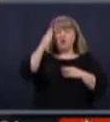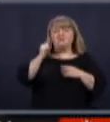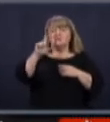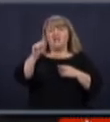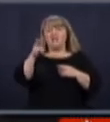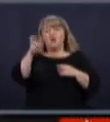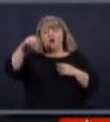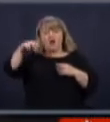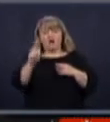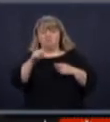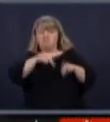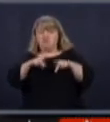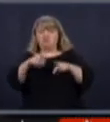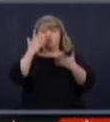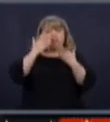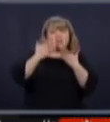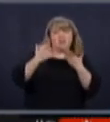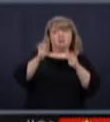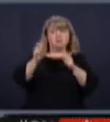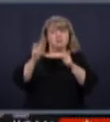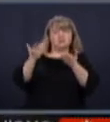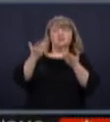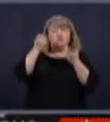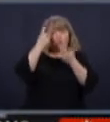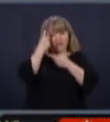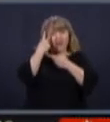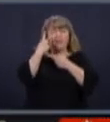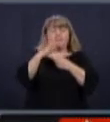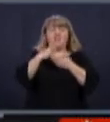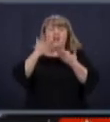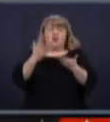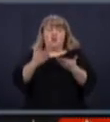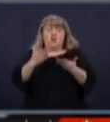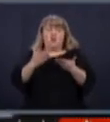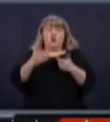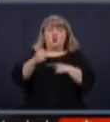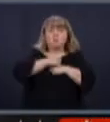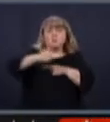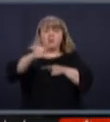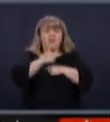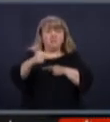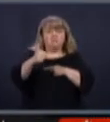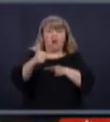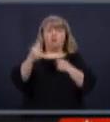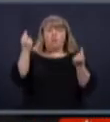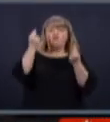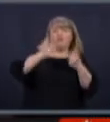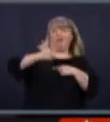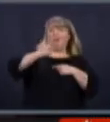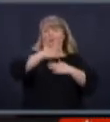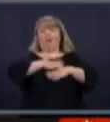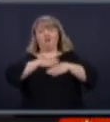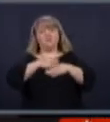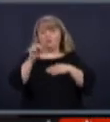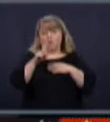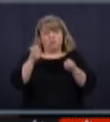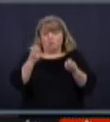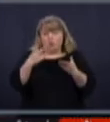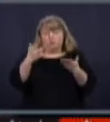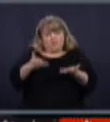je pense qu'à partir du moment où les déplacements se font juste pour des raisons nécessaires, essentielles, je pense que c'est un risque